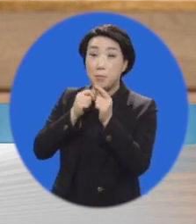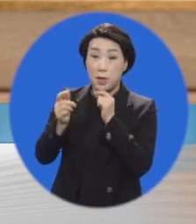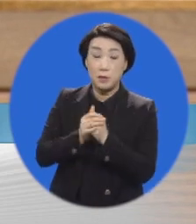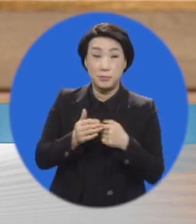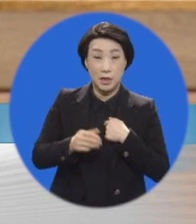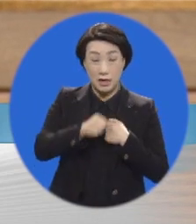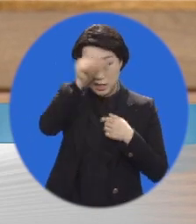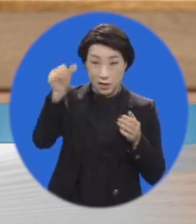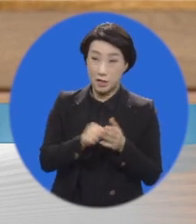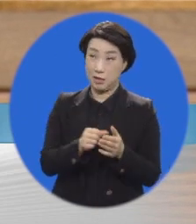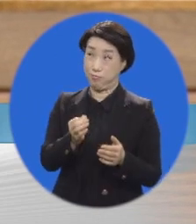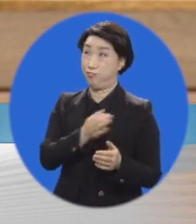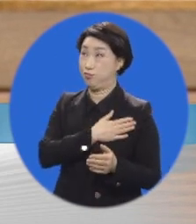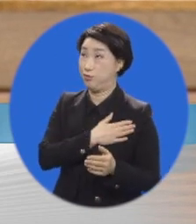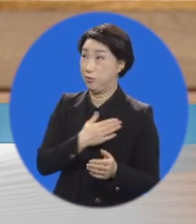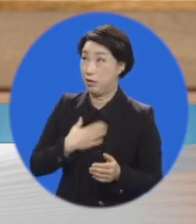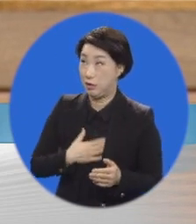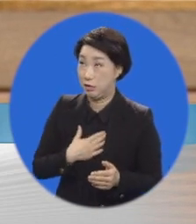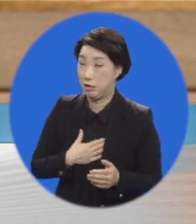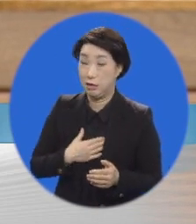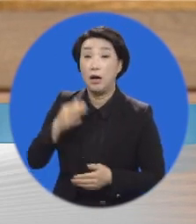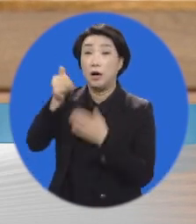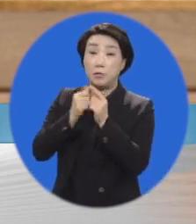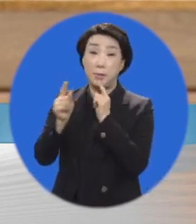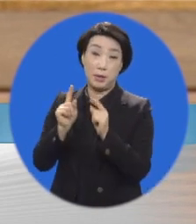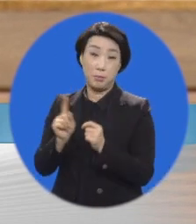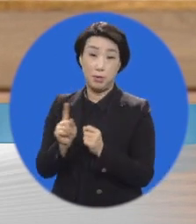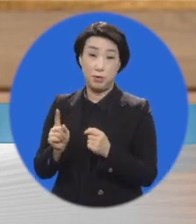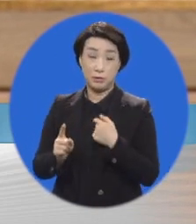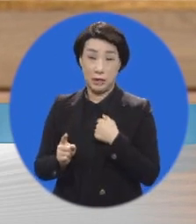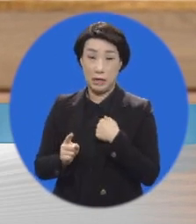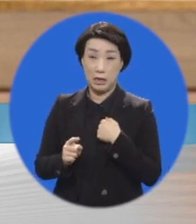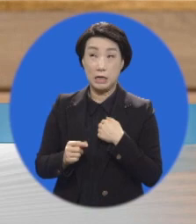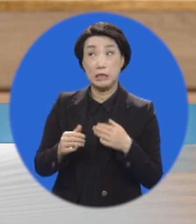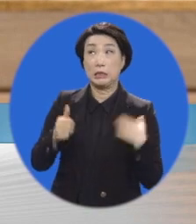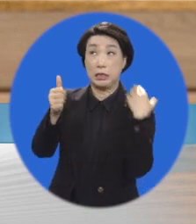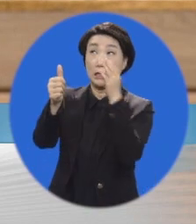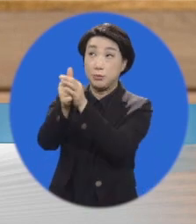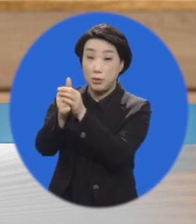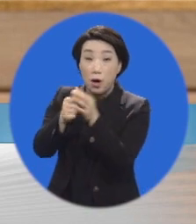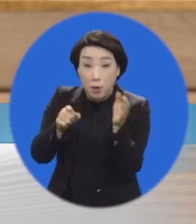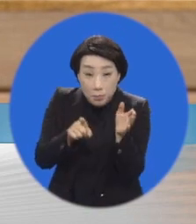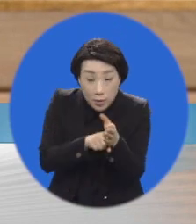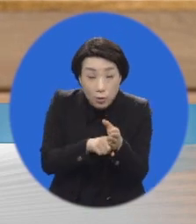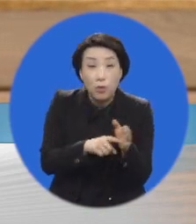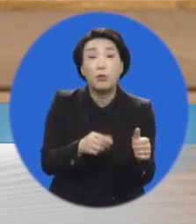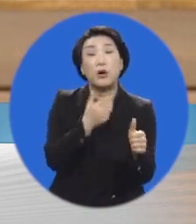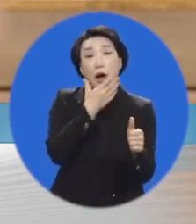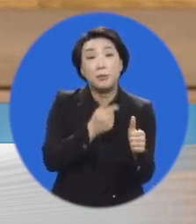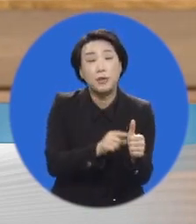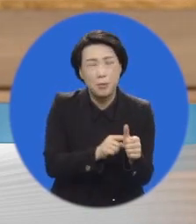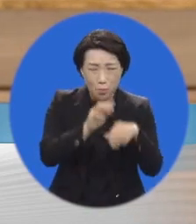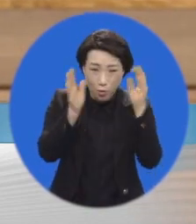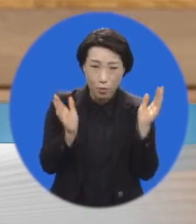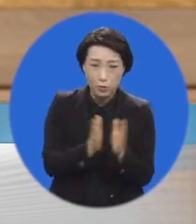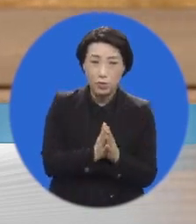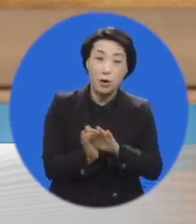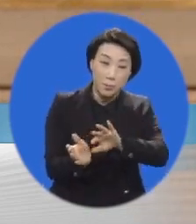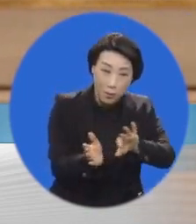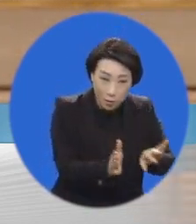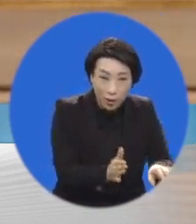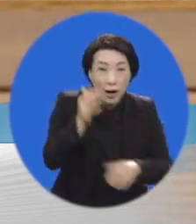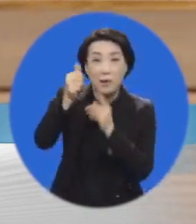생애의 부유요 하나님의 말씀이 그냥 자기를 책임진다고 믿고 내맡기고 말씀 따라가는